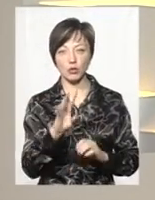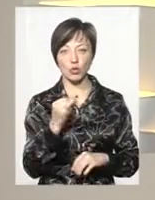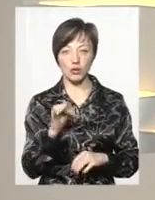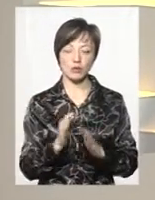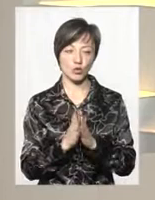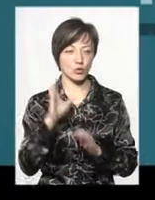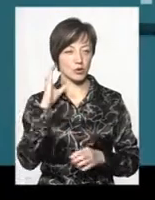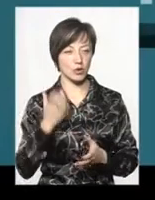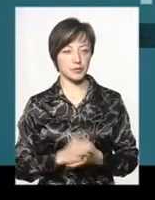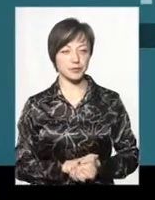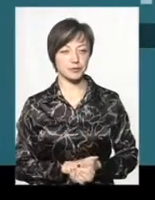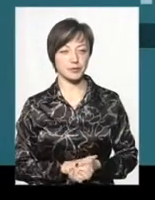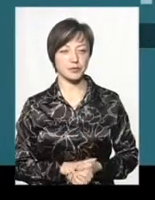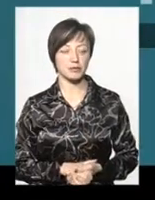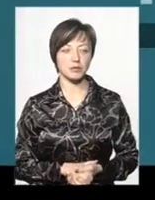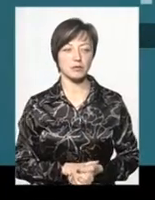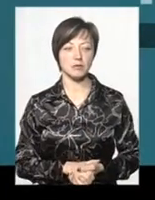Прошу, послухаємо.